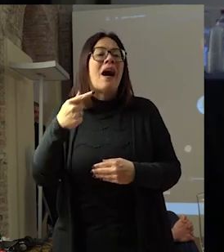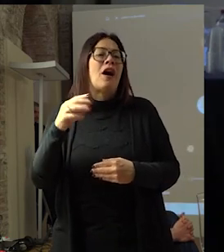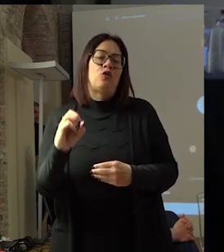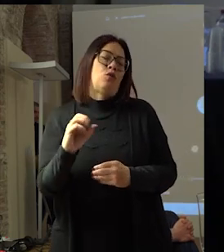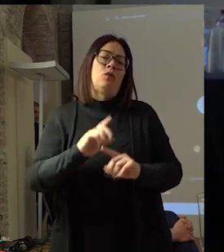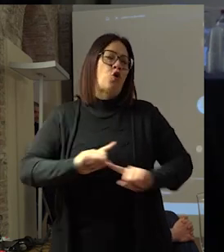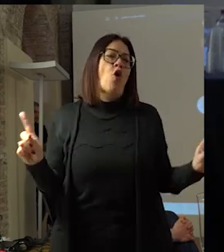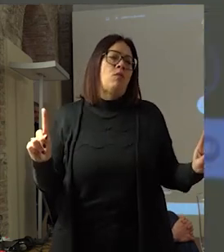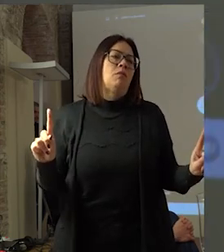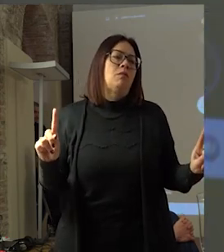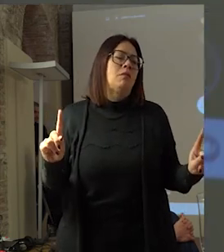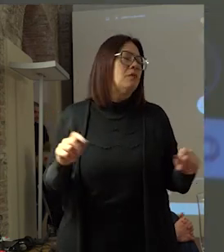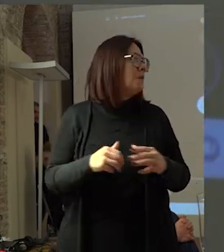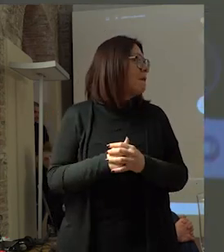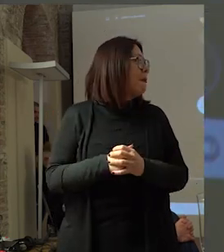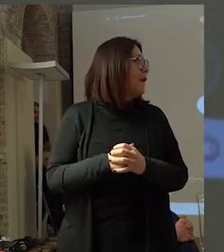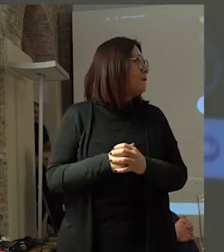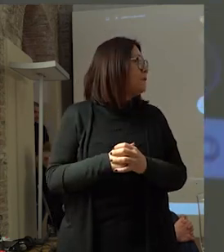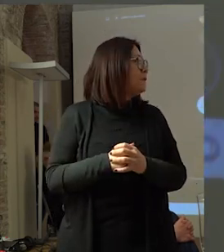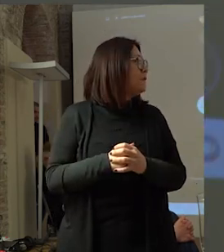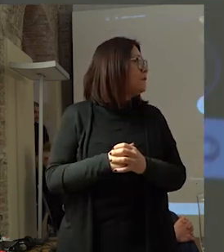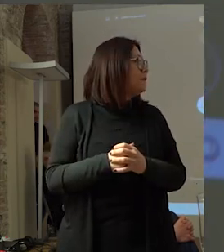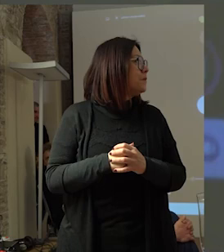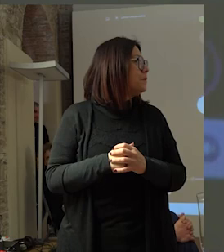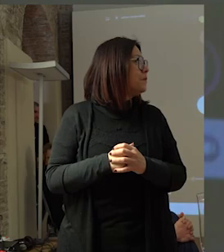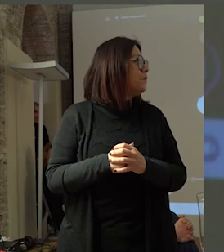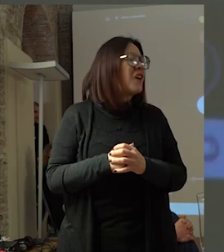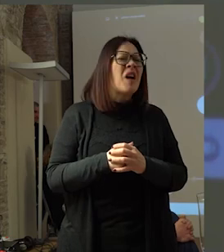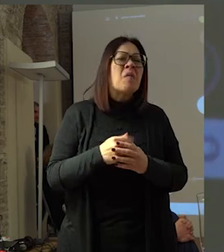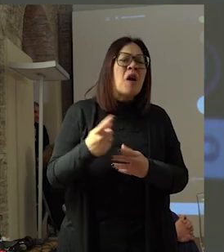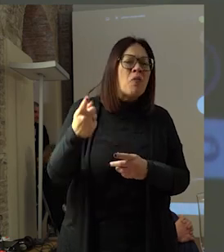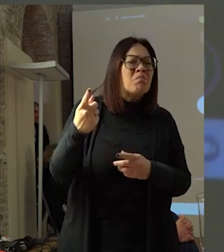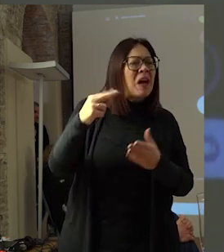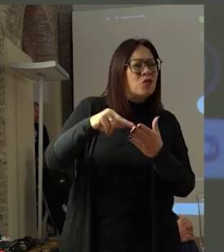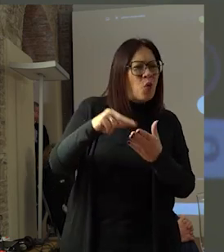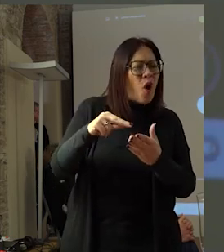mi avevano detto, avevano messo in dubbio che potessi fare